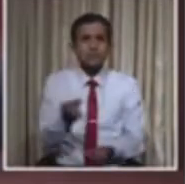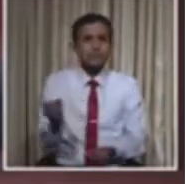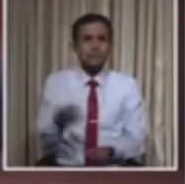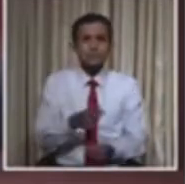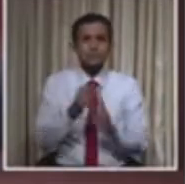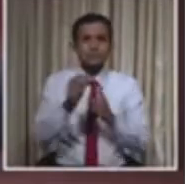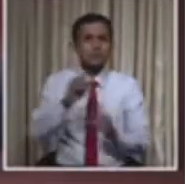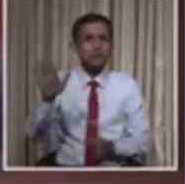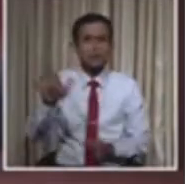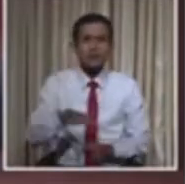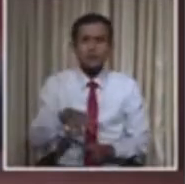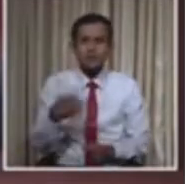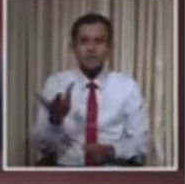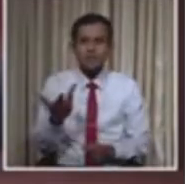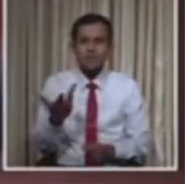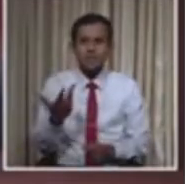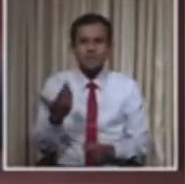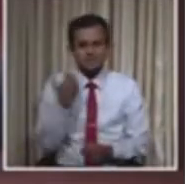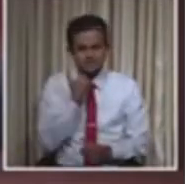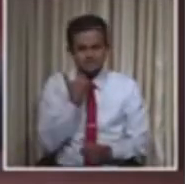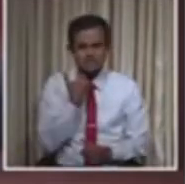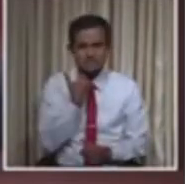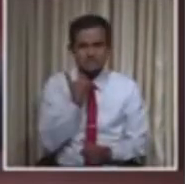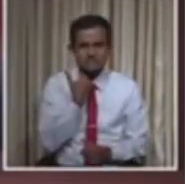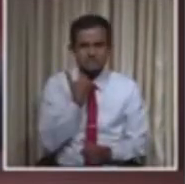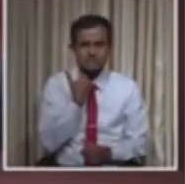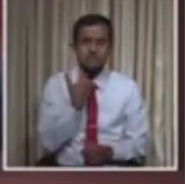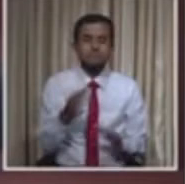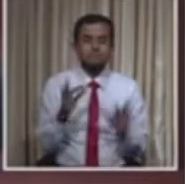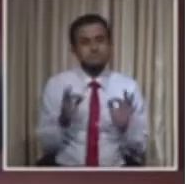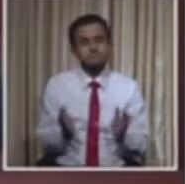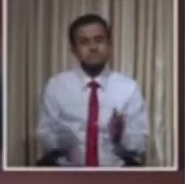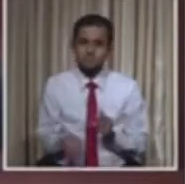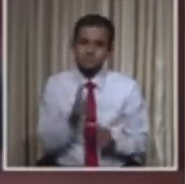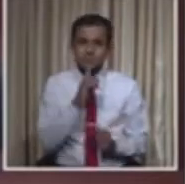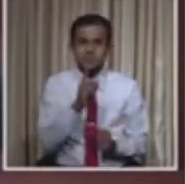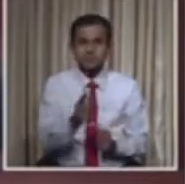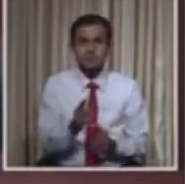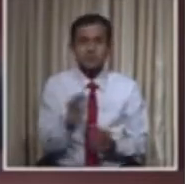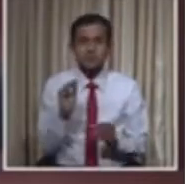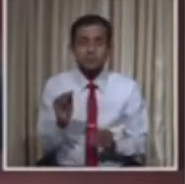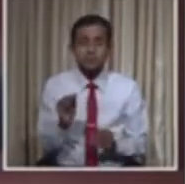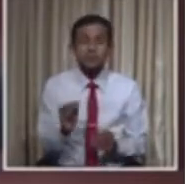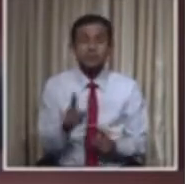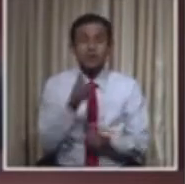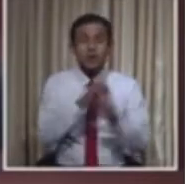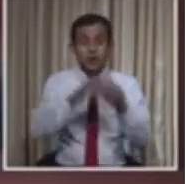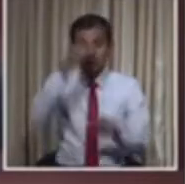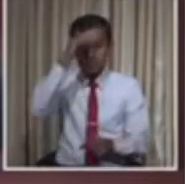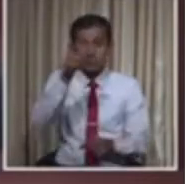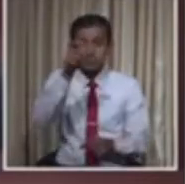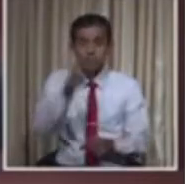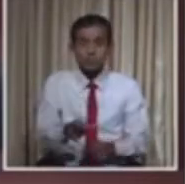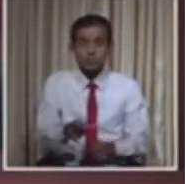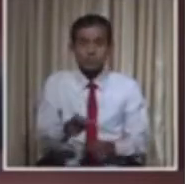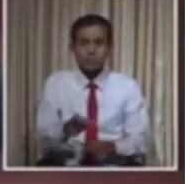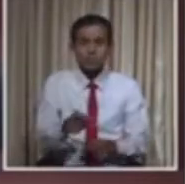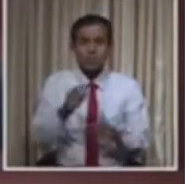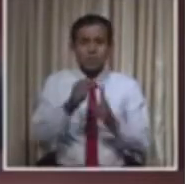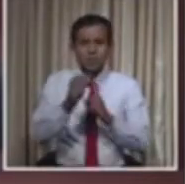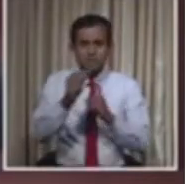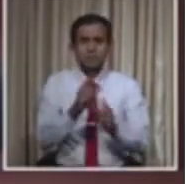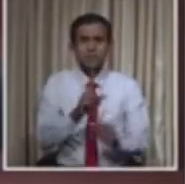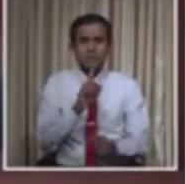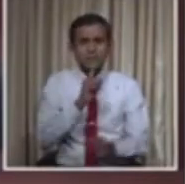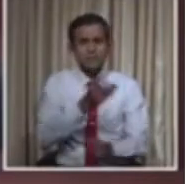නෑ අසනීප නැතුව ඇති ඉතින් ඉක්මන් සුවේ ප්‍රාර්ථනා කරනවා කෙසේ වුවත් ගරු කතානායකතුන් දැන් ඔබතුමා මොකක් හරි පාර්ලිමේන්තුවට කියන්න